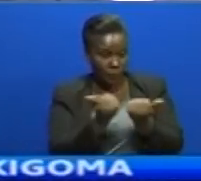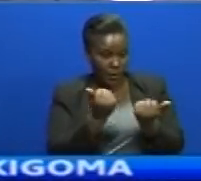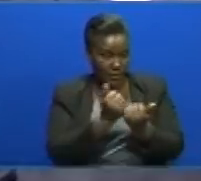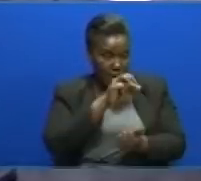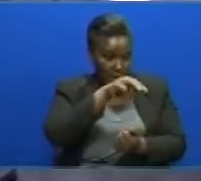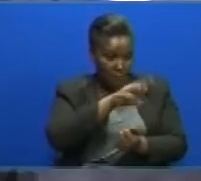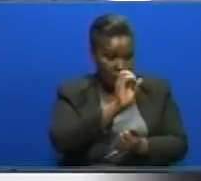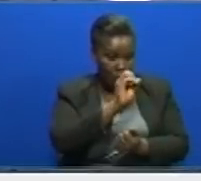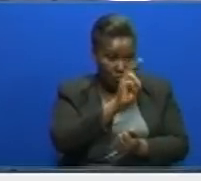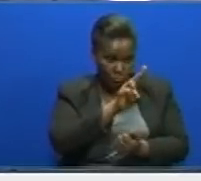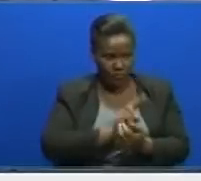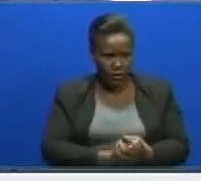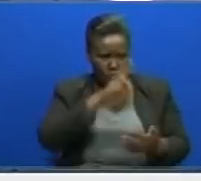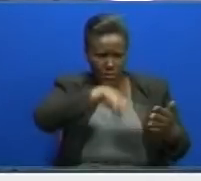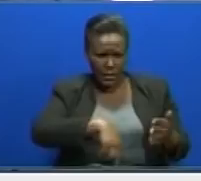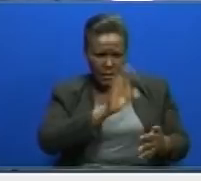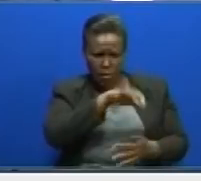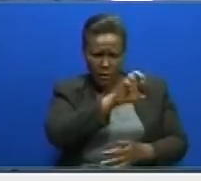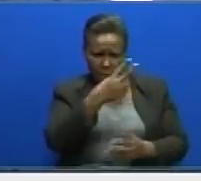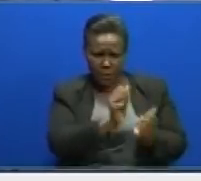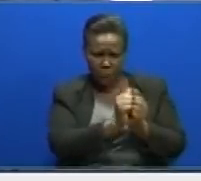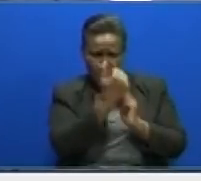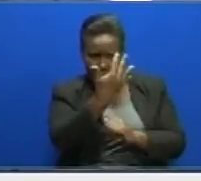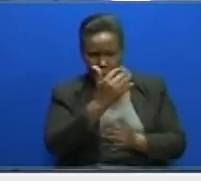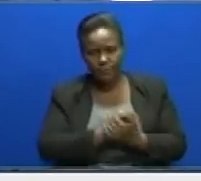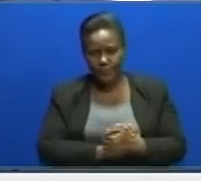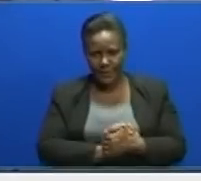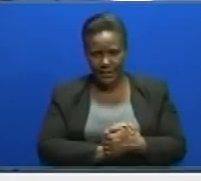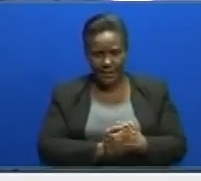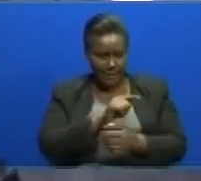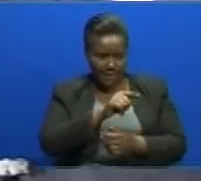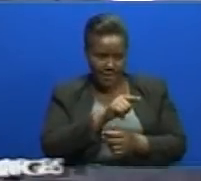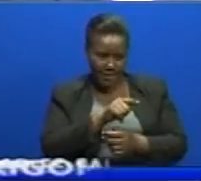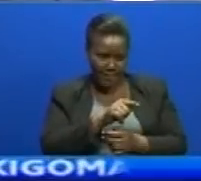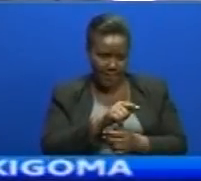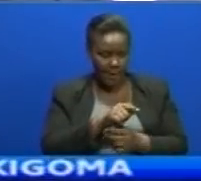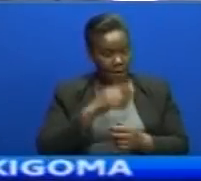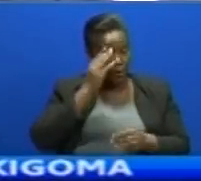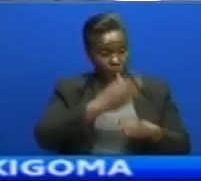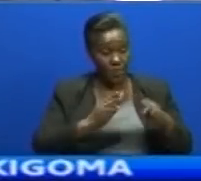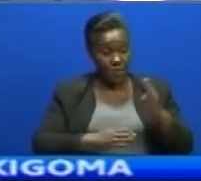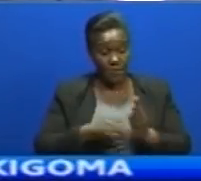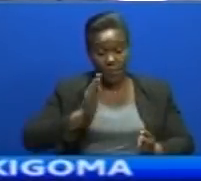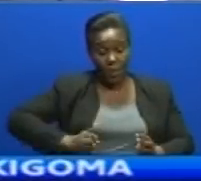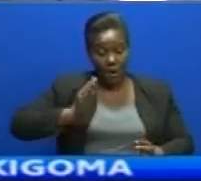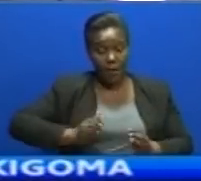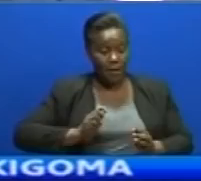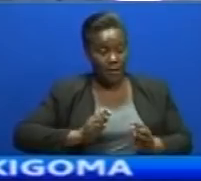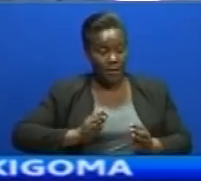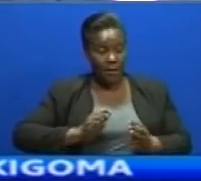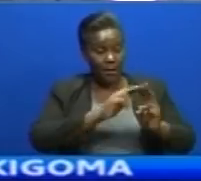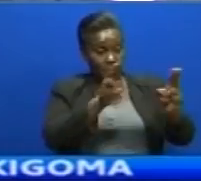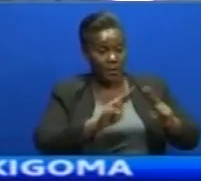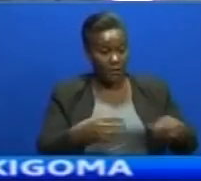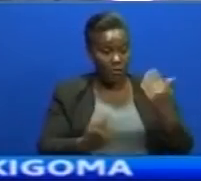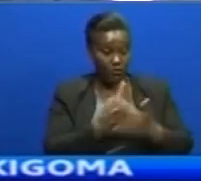pia, ambayo ilisainiwa mwaka 2015 kwa ajili ya mradi wa reli ya kisasa kati ya DRC, Tanzania